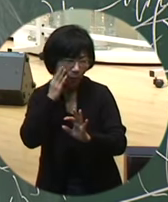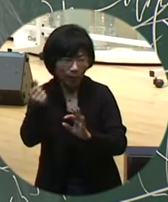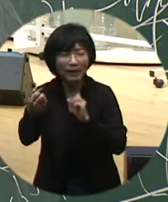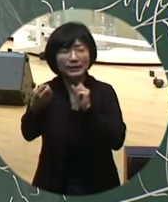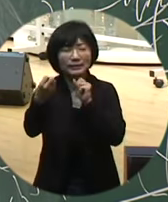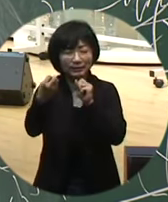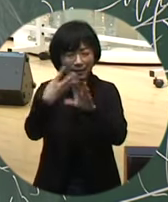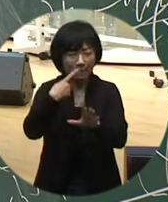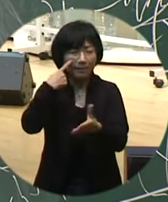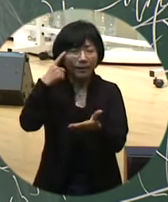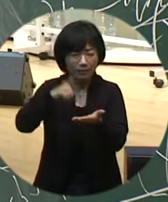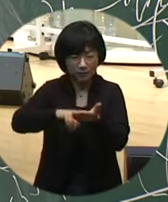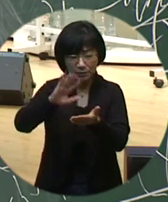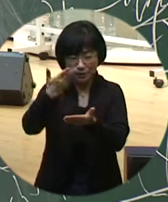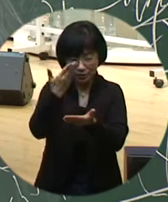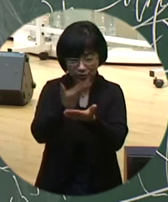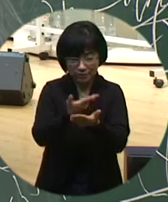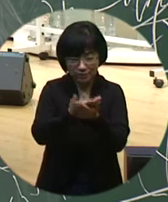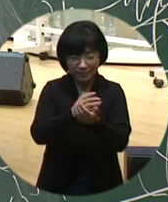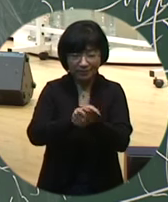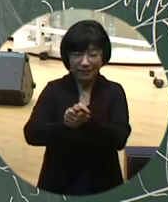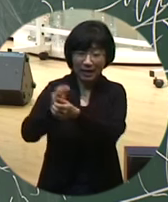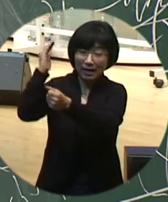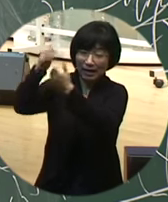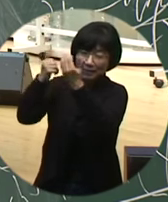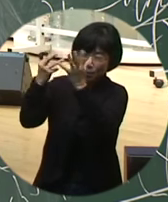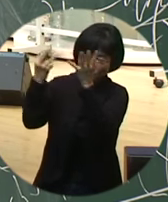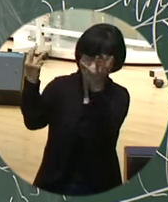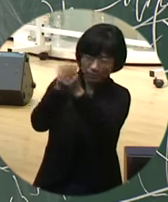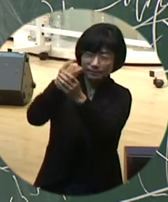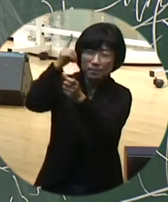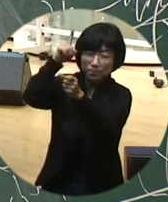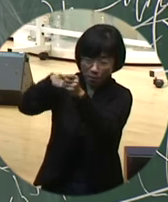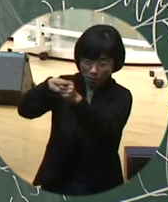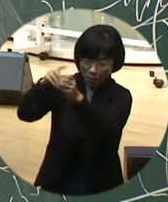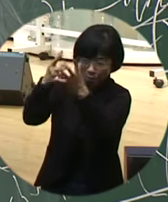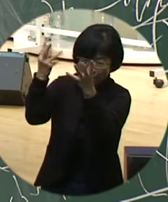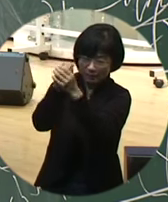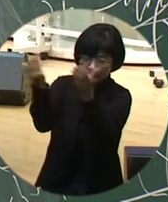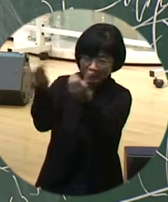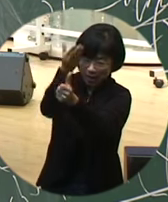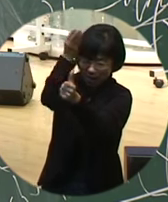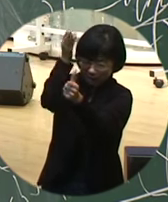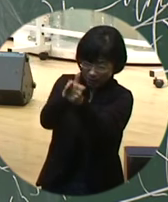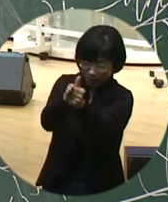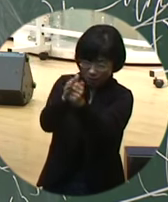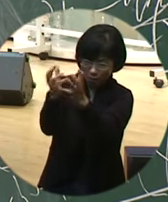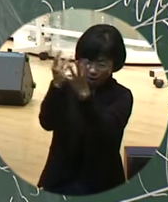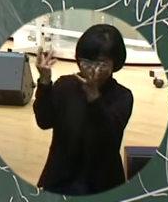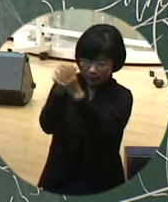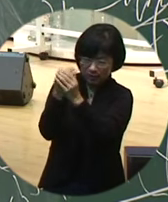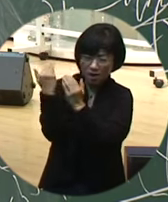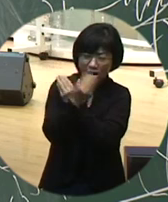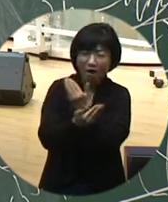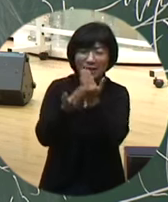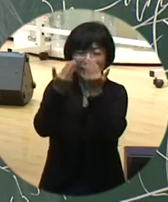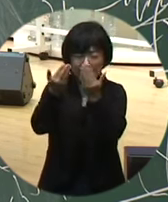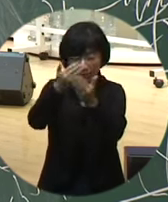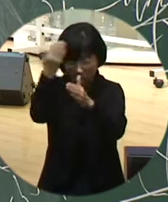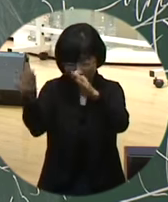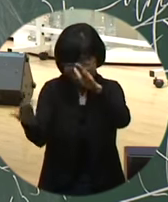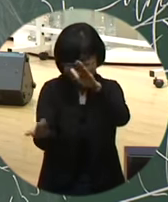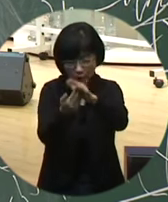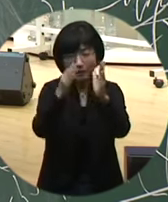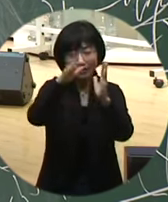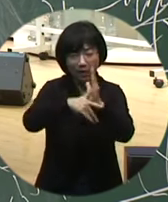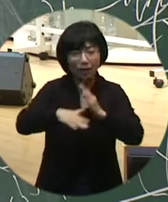answers of continuation. 하나님의 절대 목표, 절대 사명, 절대 헌신 성취에 주역되게 하옵소서. Help us to stand as